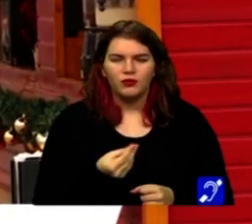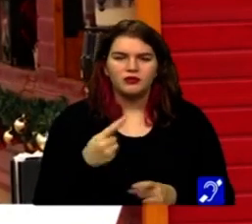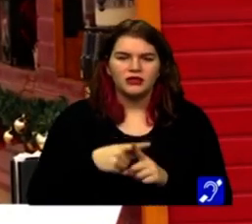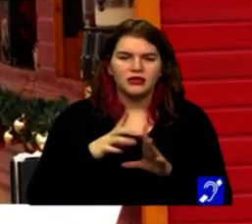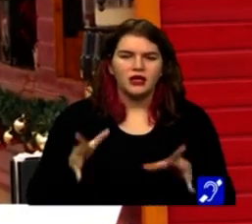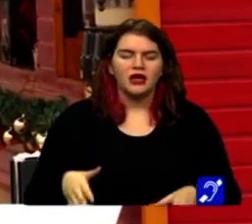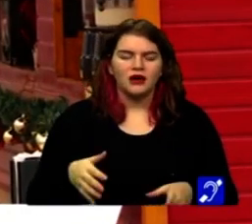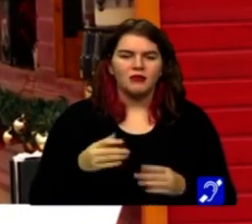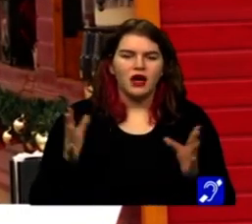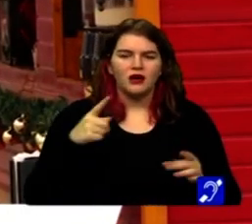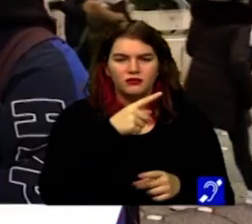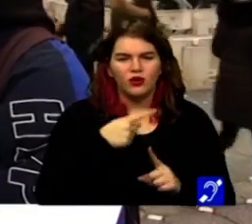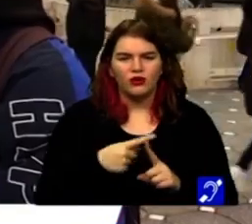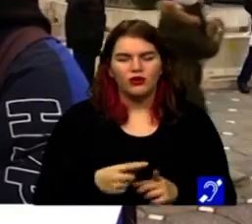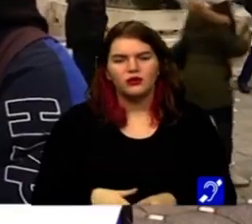mult.